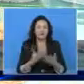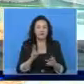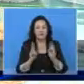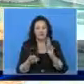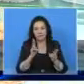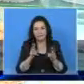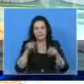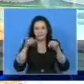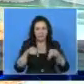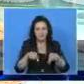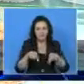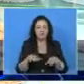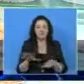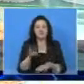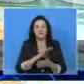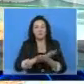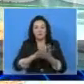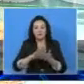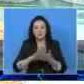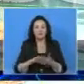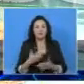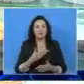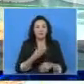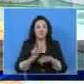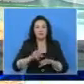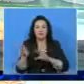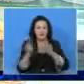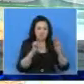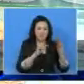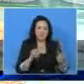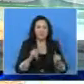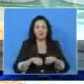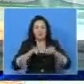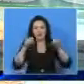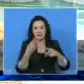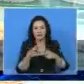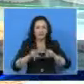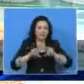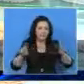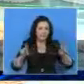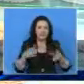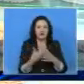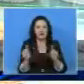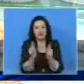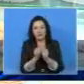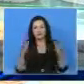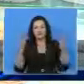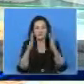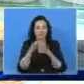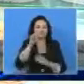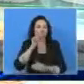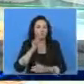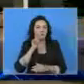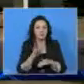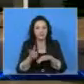изготавливаются здесь же все натуральное Мы очень счастливы что открылся этот магазин рядом с домом